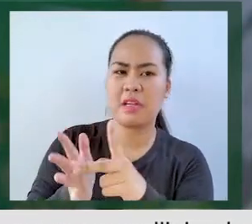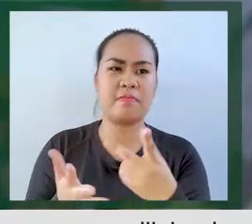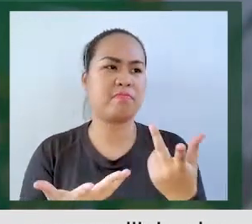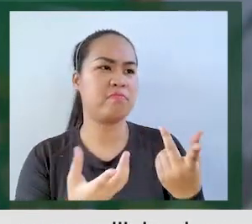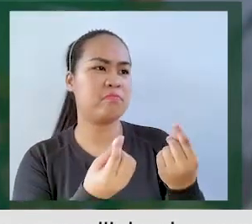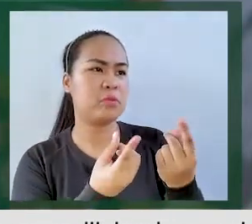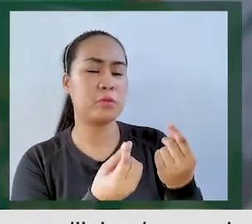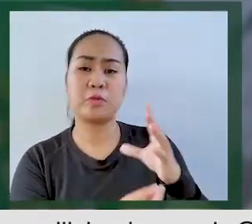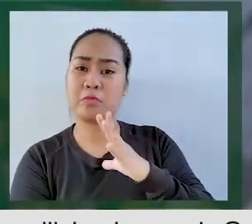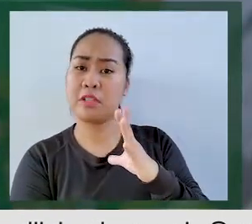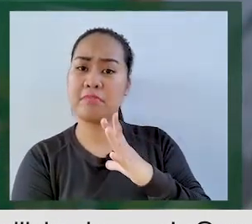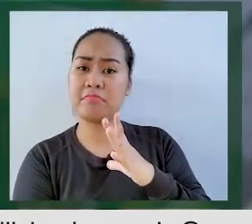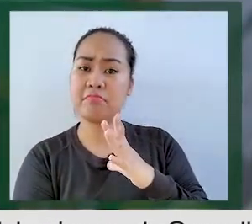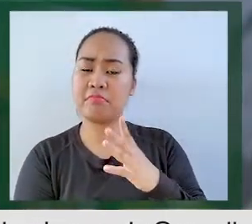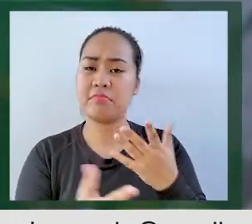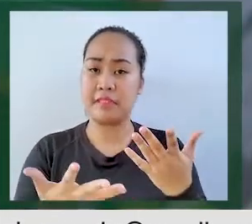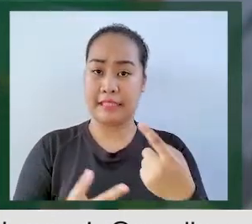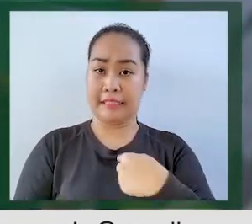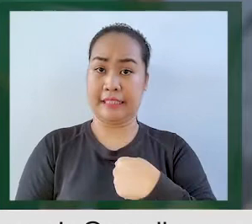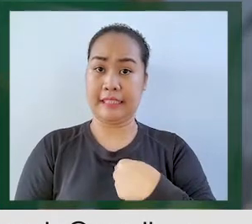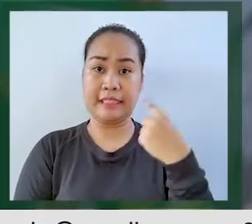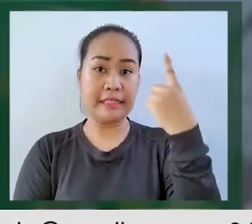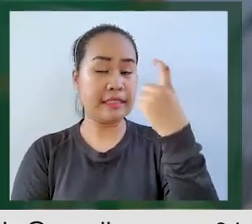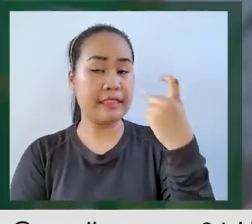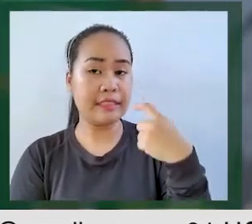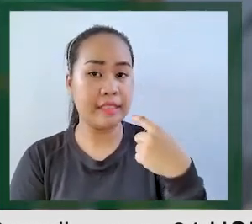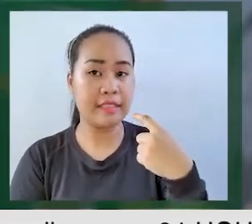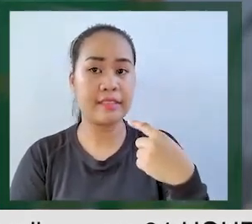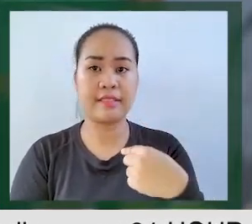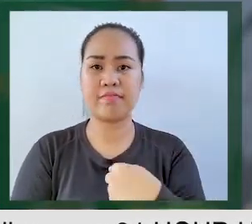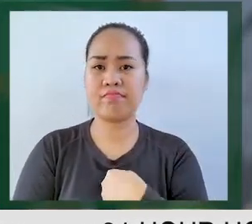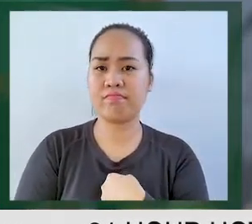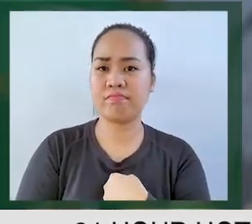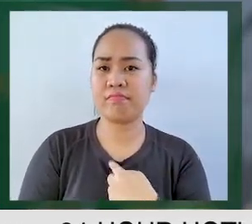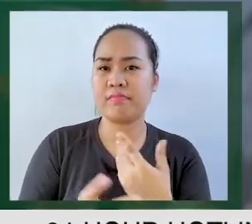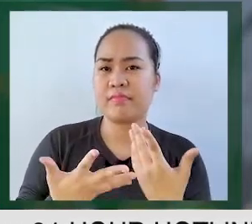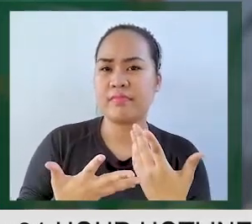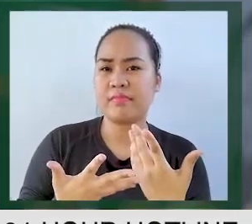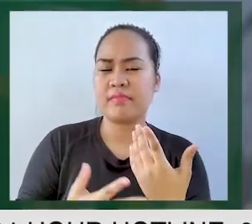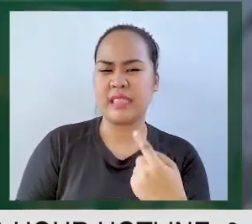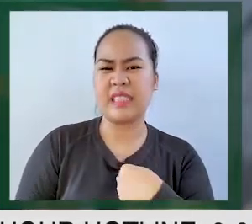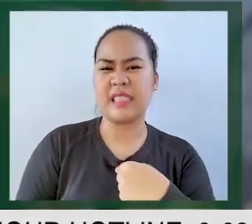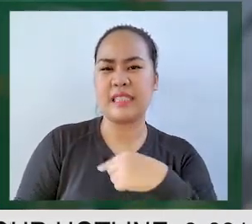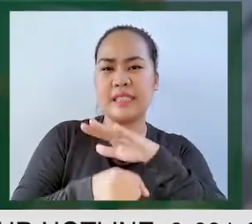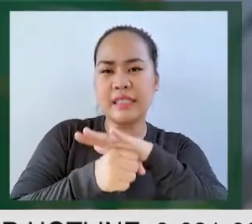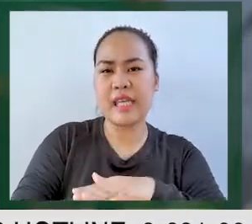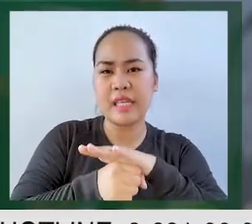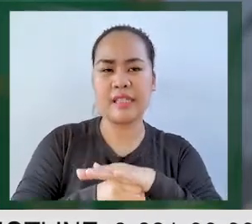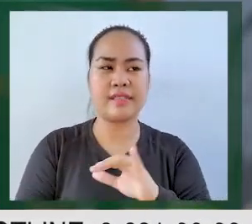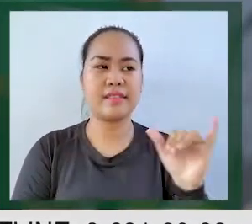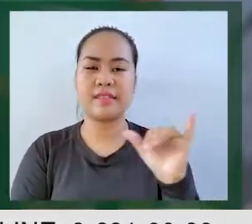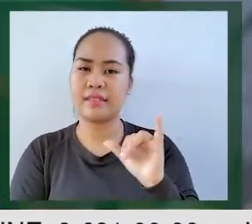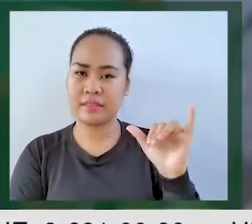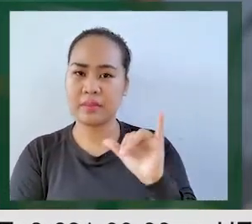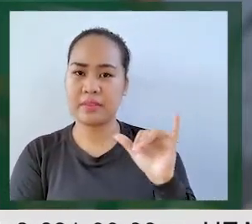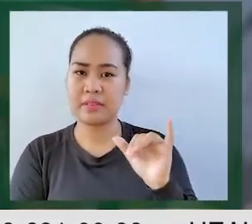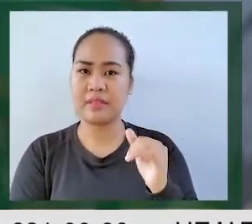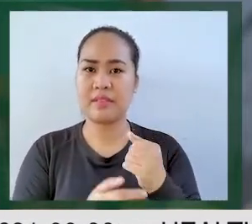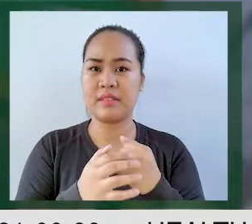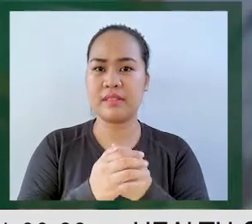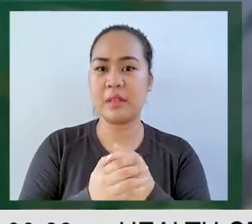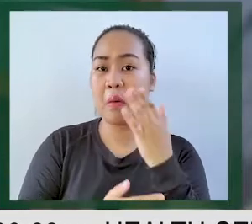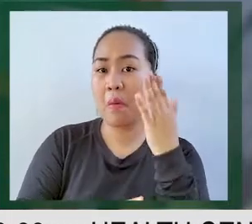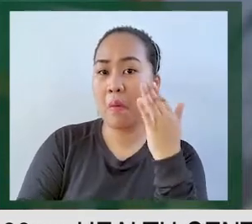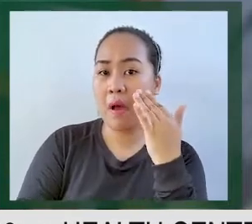gawin. Kung ako po, tatanungin nyo, syempre, stress din po kami ngayon, no? Dahil alam naman